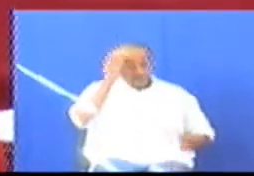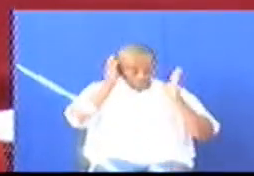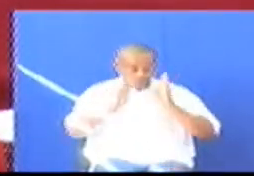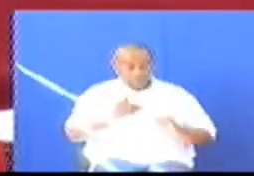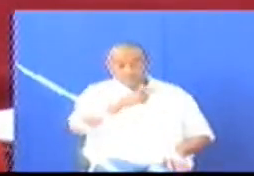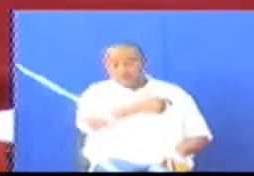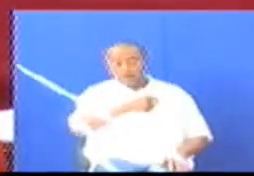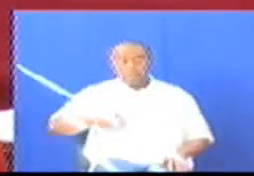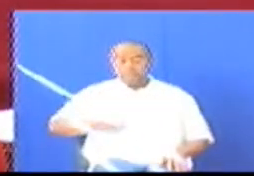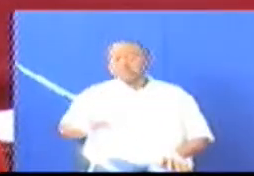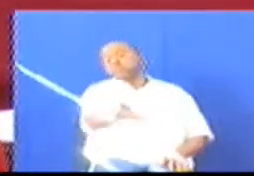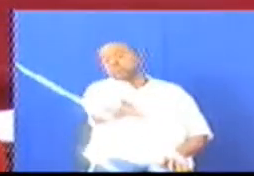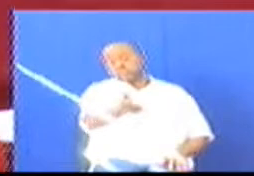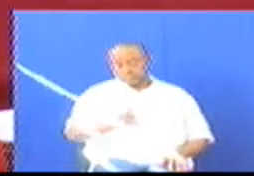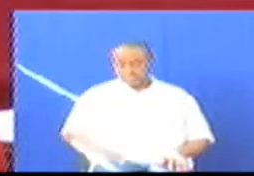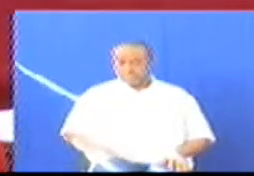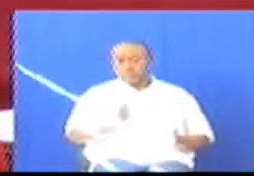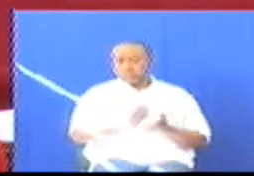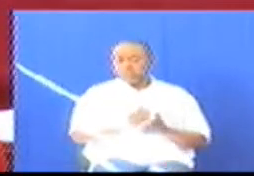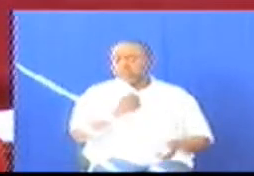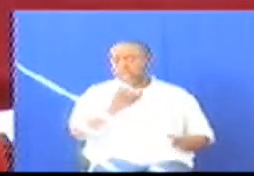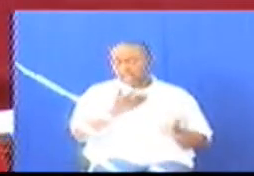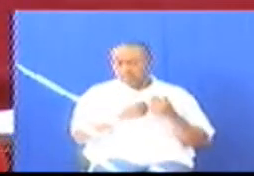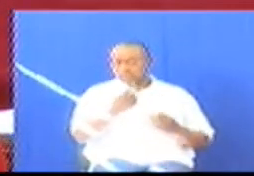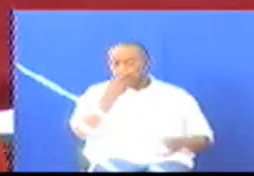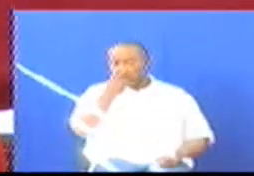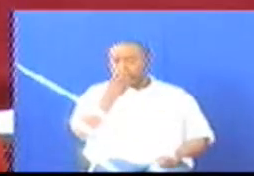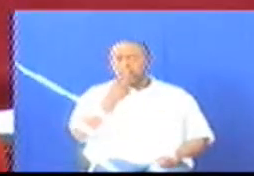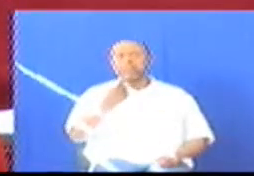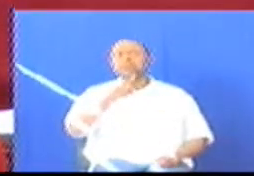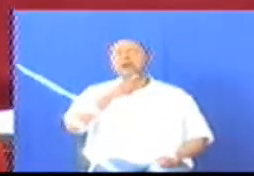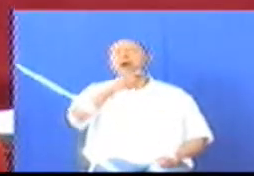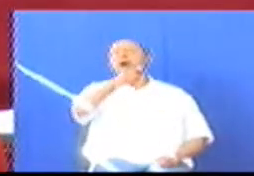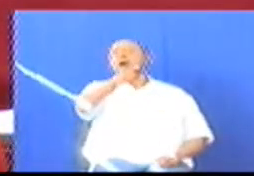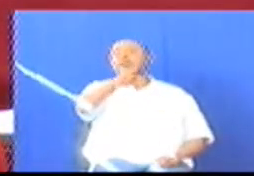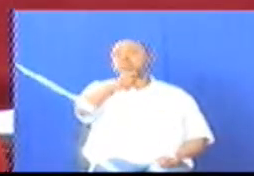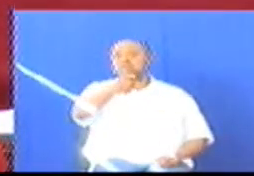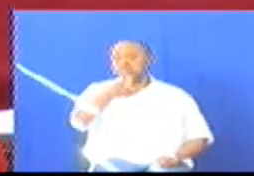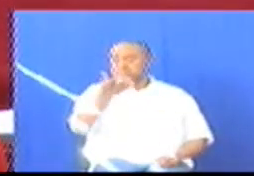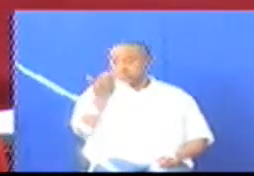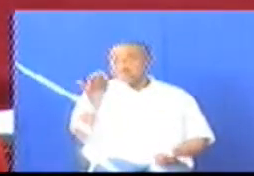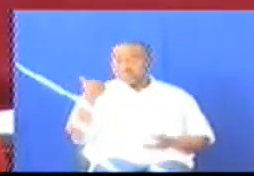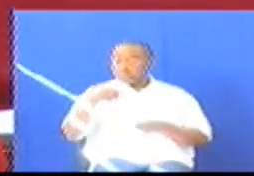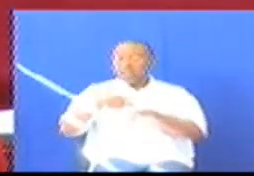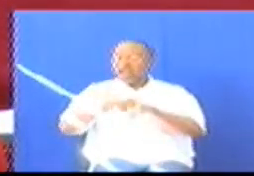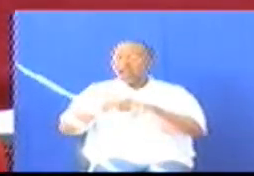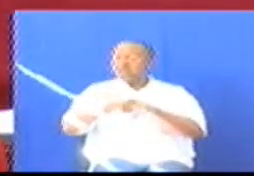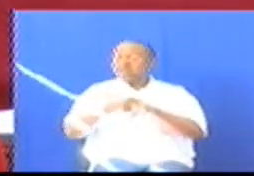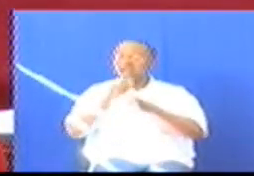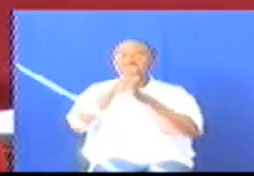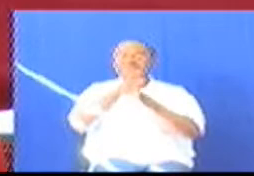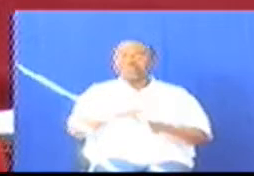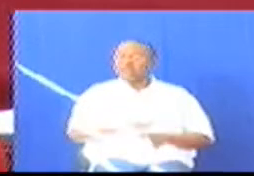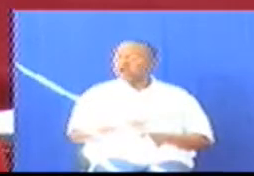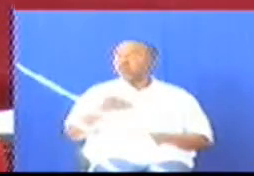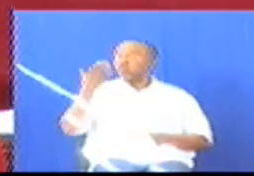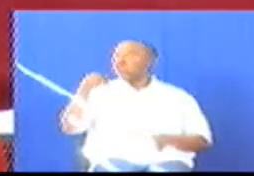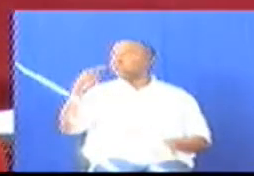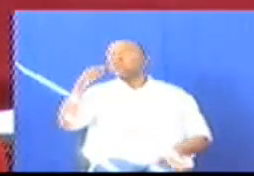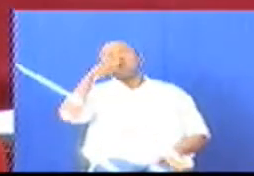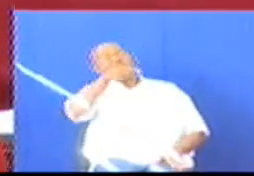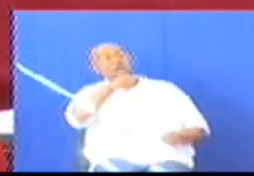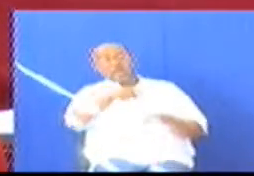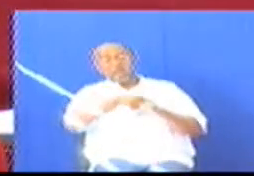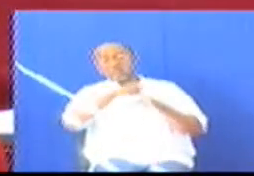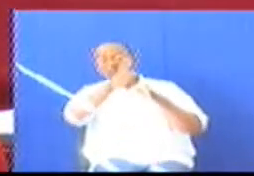pia amekuwa na maono makubwa kiasi kwamba Waafrika tulikuwa tunadharauliwa na tulikuwa tunadharaulika kwa nchi